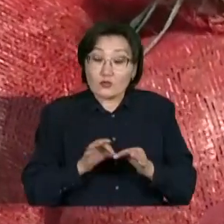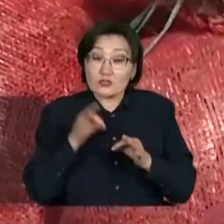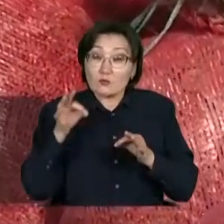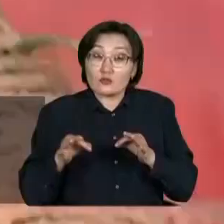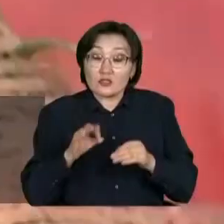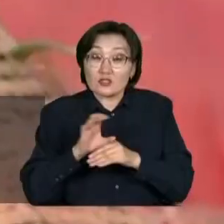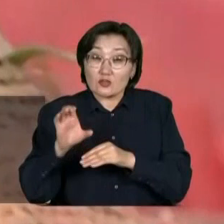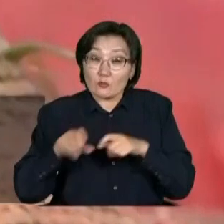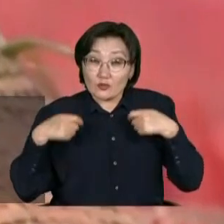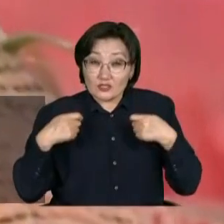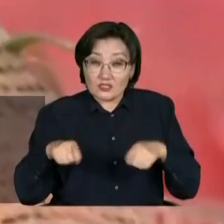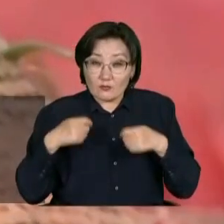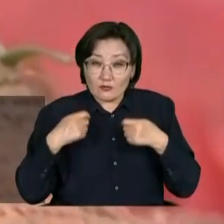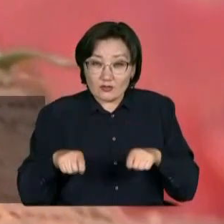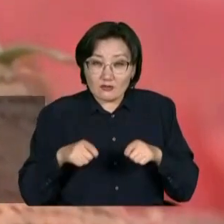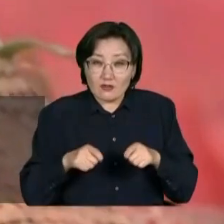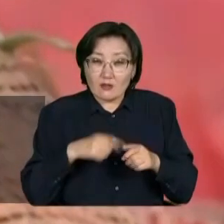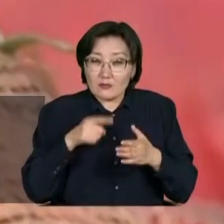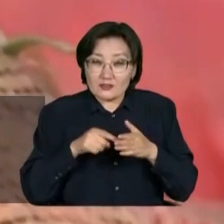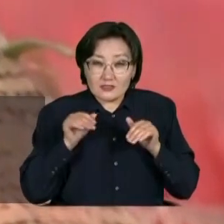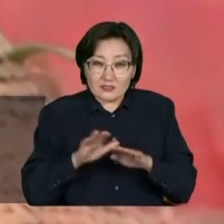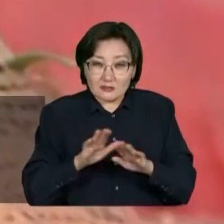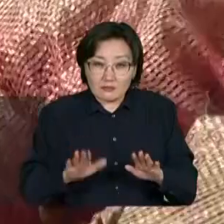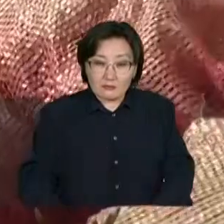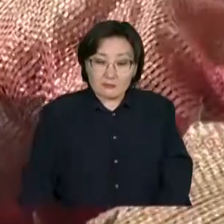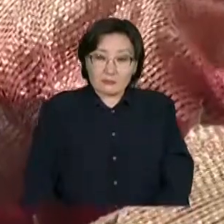өнімді өткізу жағы реттелмеген болып шықты.